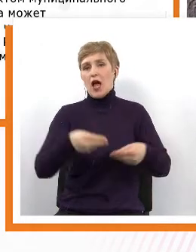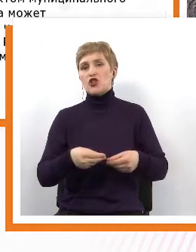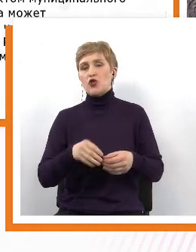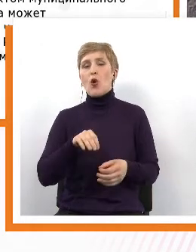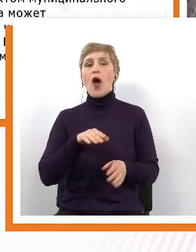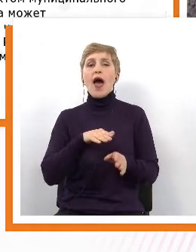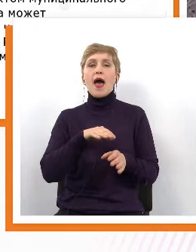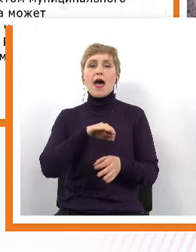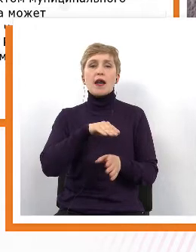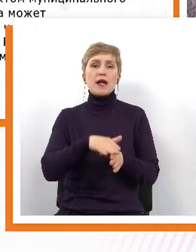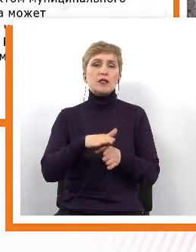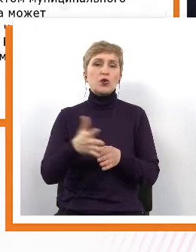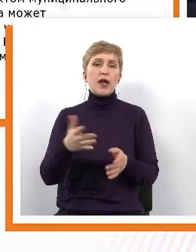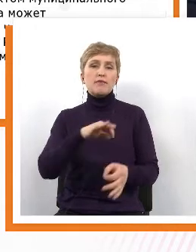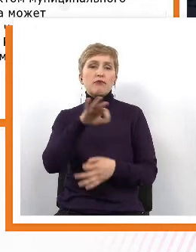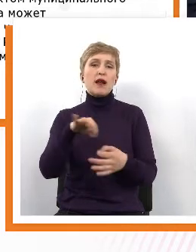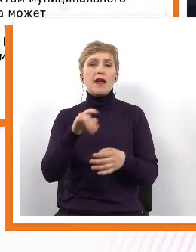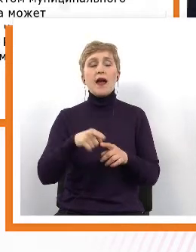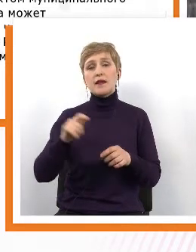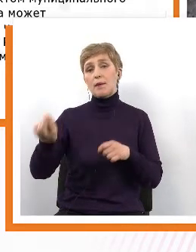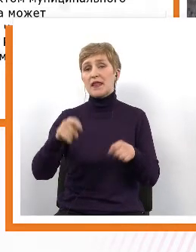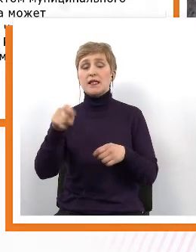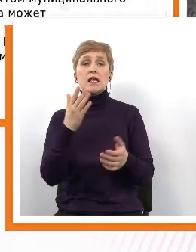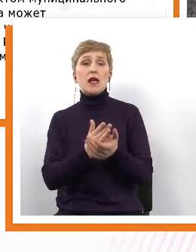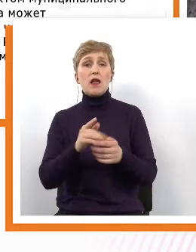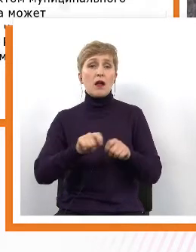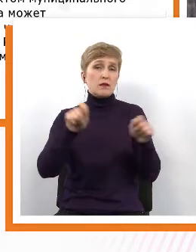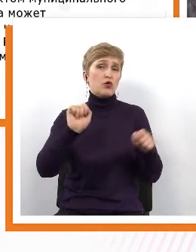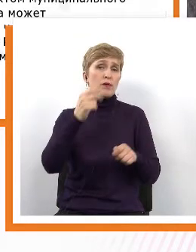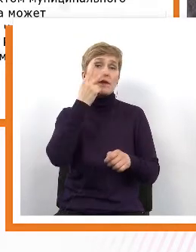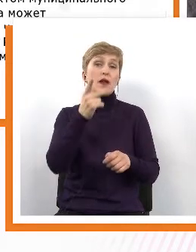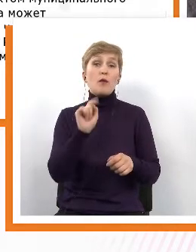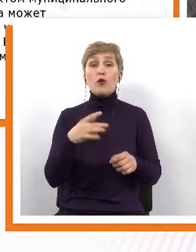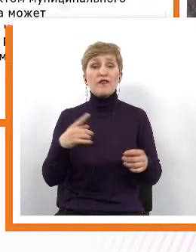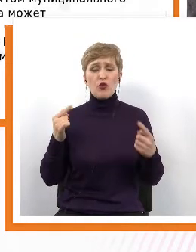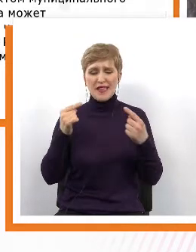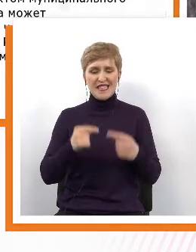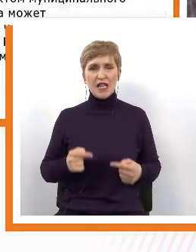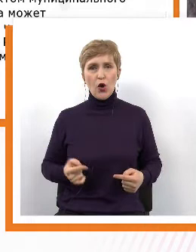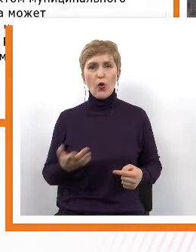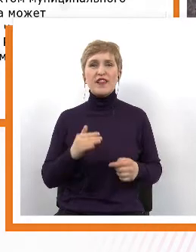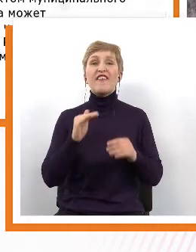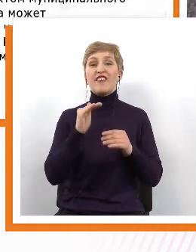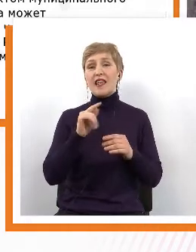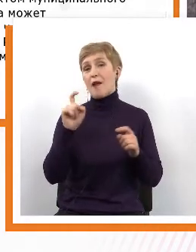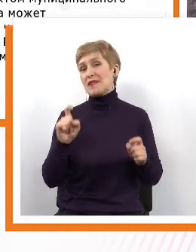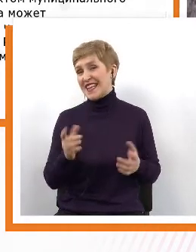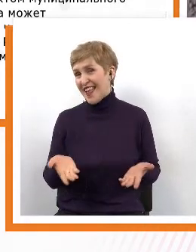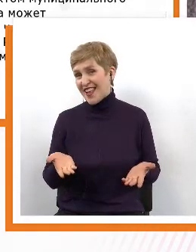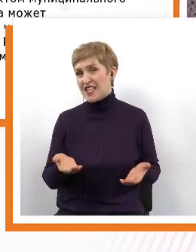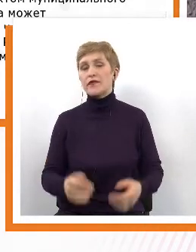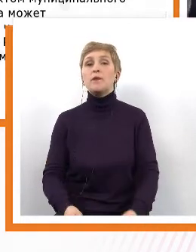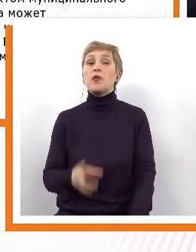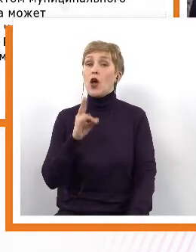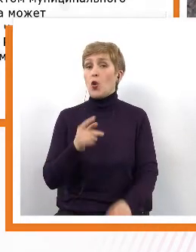проекты. Значит, эти рекомендации есть, они открыты, можете их посмотреть. Может быть, в чем-то они действительно не стыкуются на самом деле с федеральным законодательством, Но